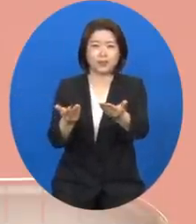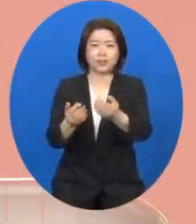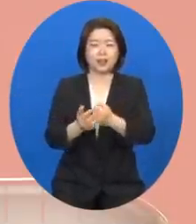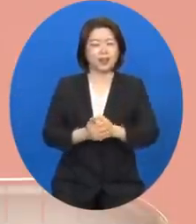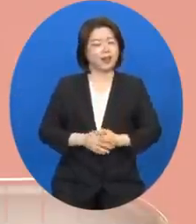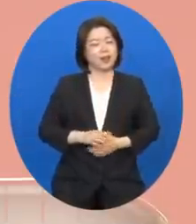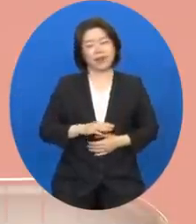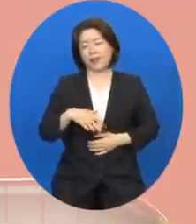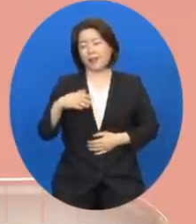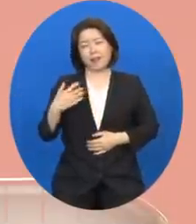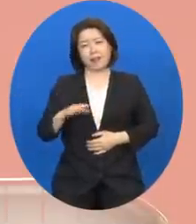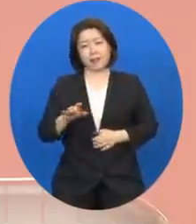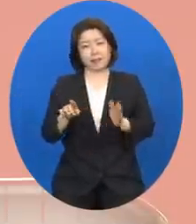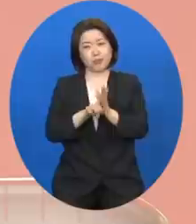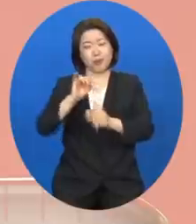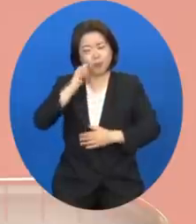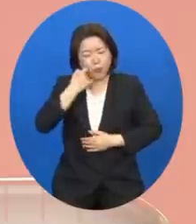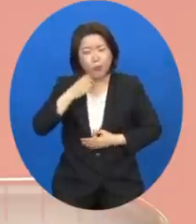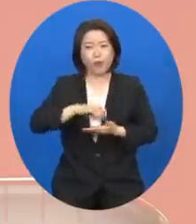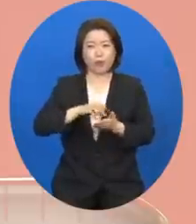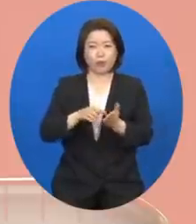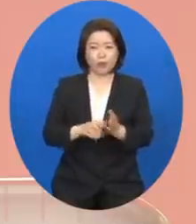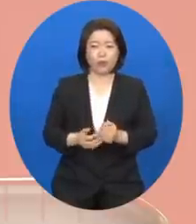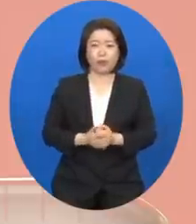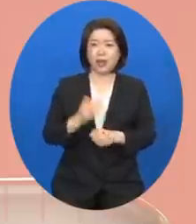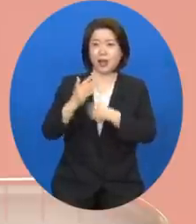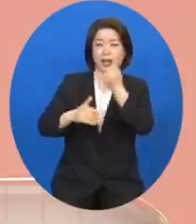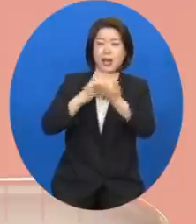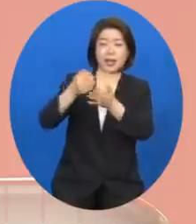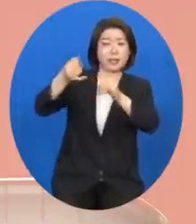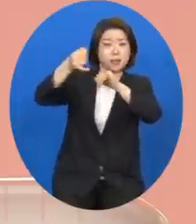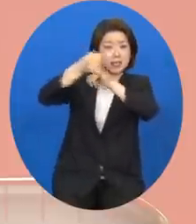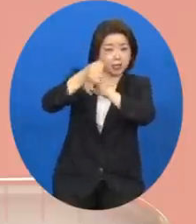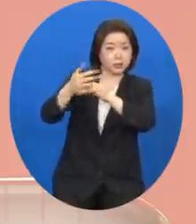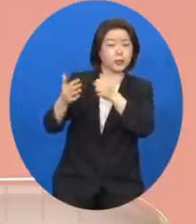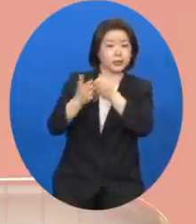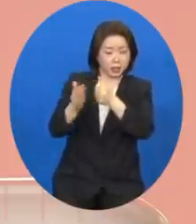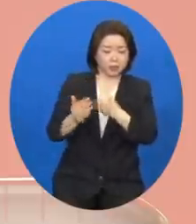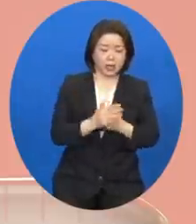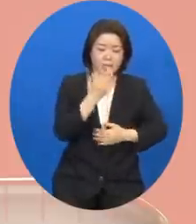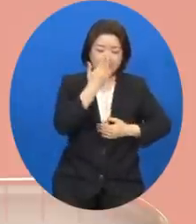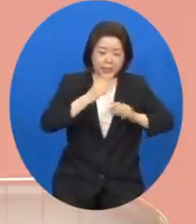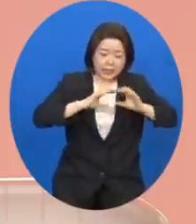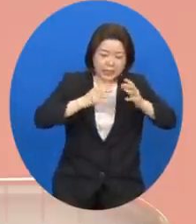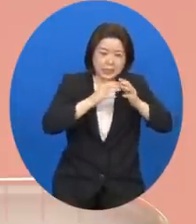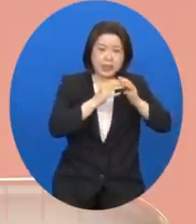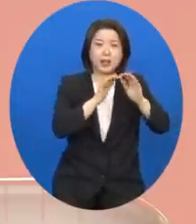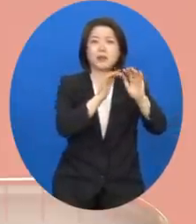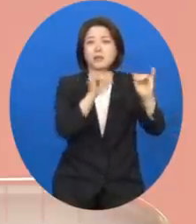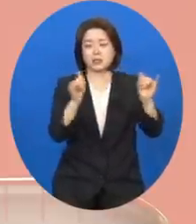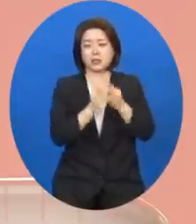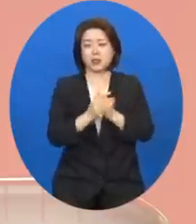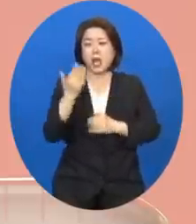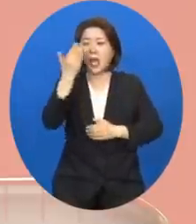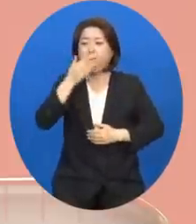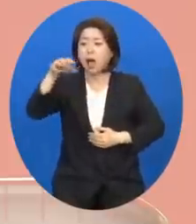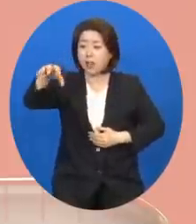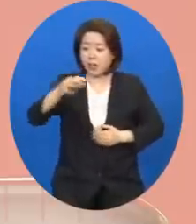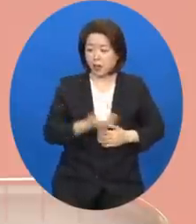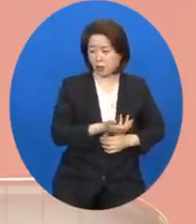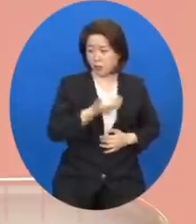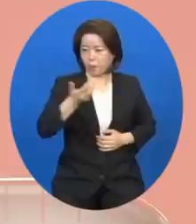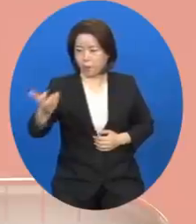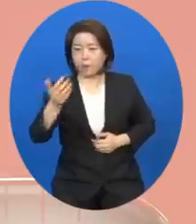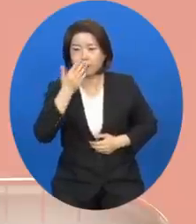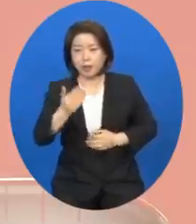정말 믿어지지 않을 만한 일이죠. 하나님의 약속 때문에 이스라엘 백성이 가나안 땅에 들어가게 된 겁니다.